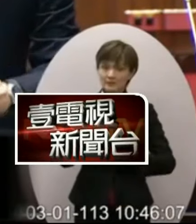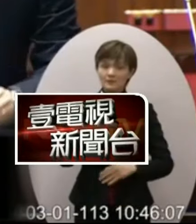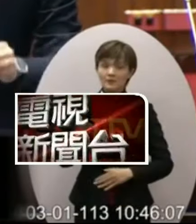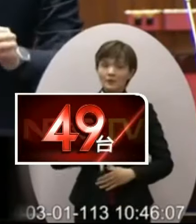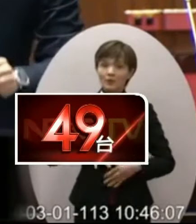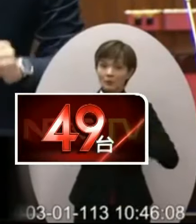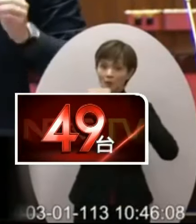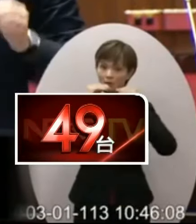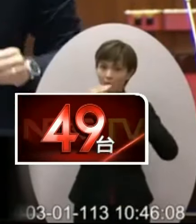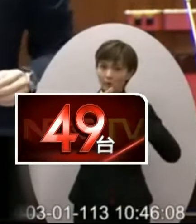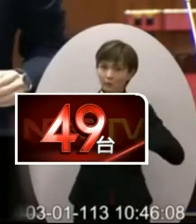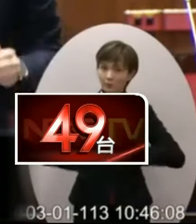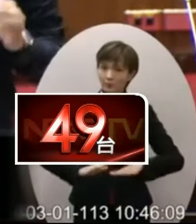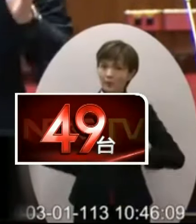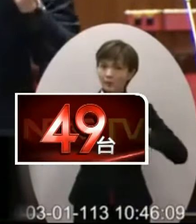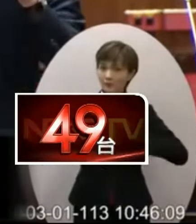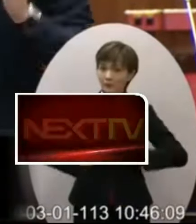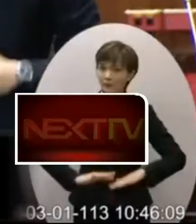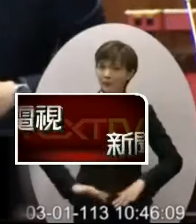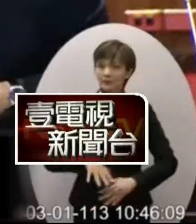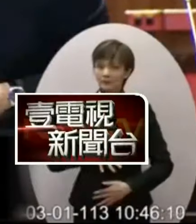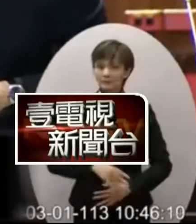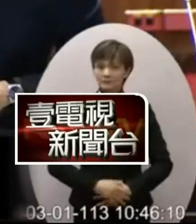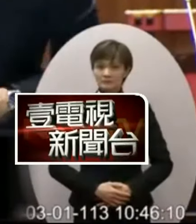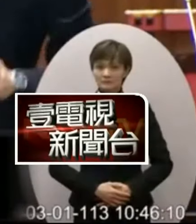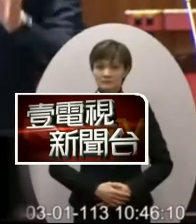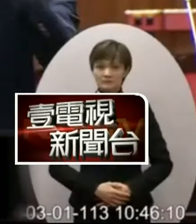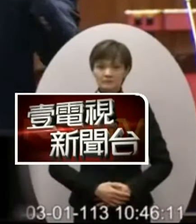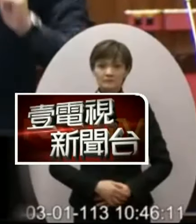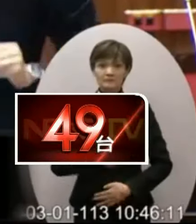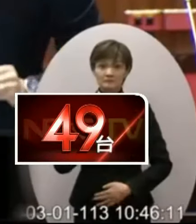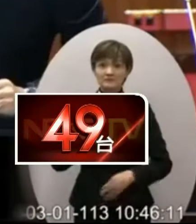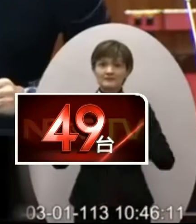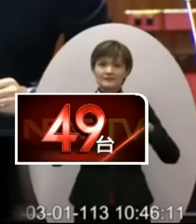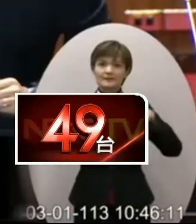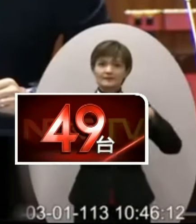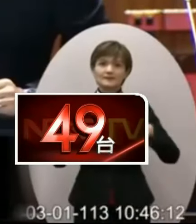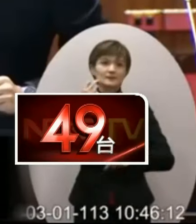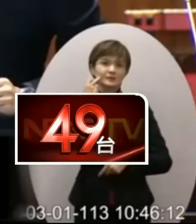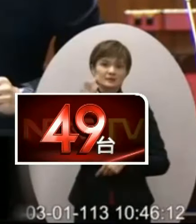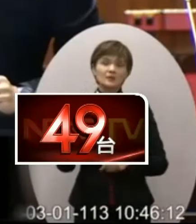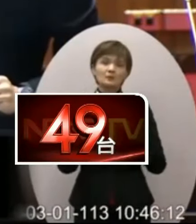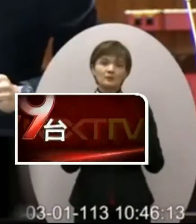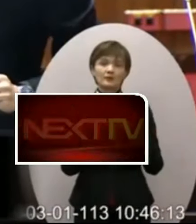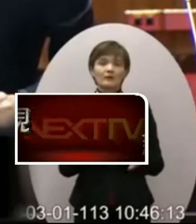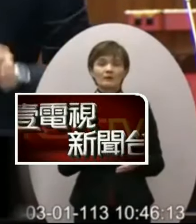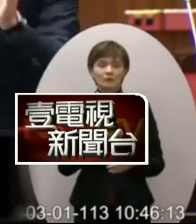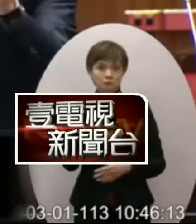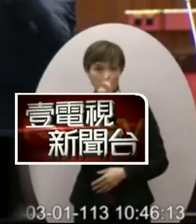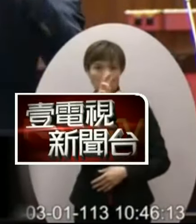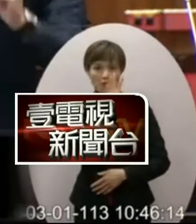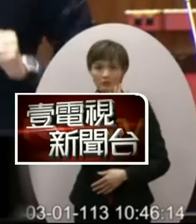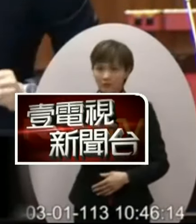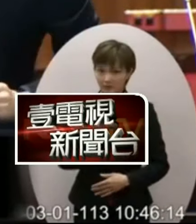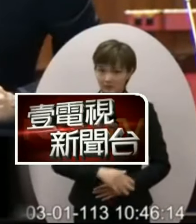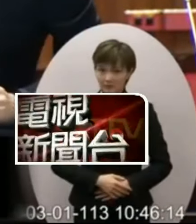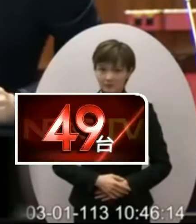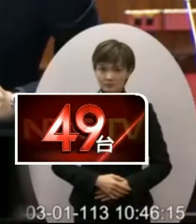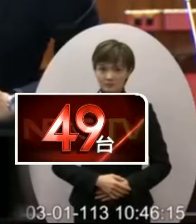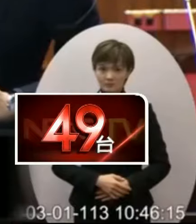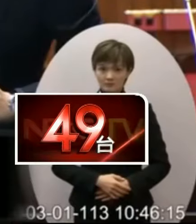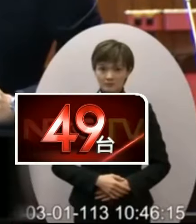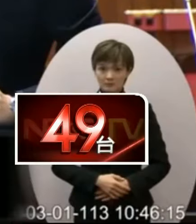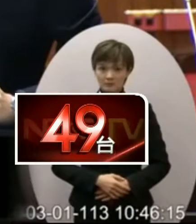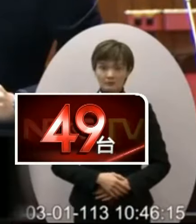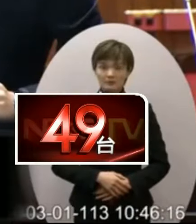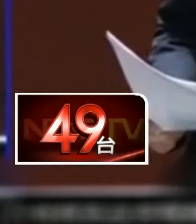吸，好， 我深呼吸， 大家都说这是大人哥，不要战狼上身， 各个地方 圣骑士就圣骑士，